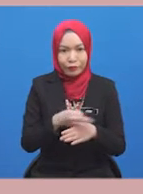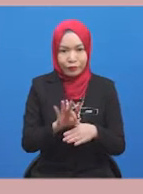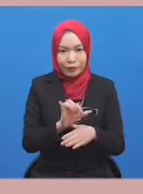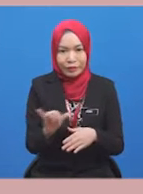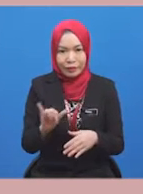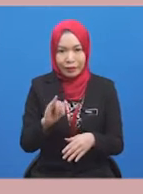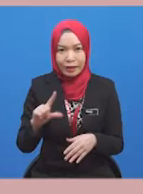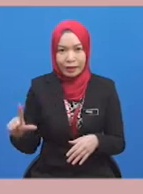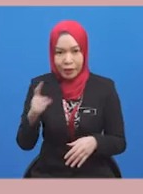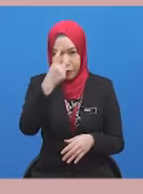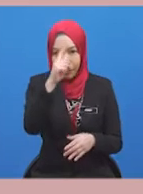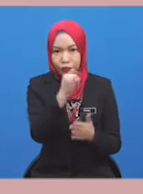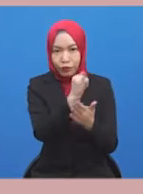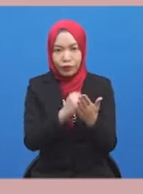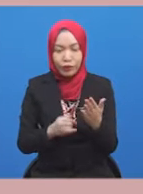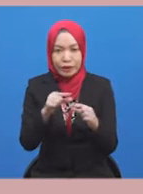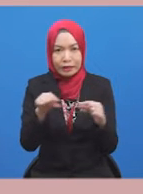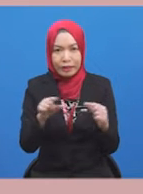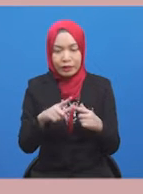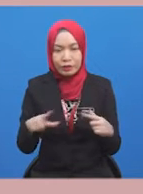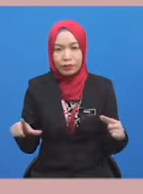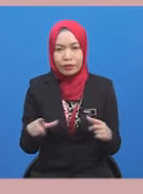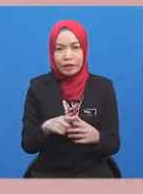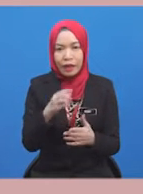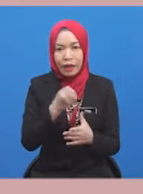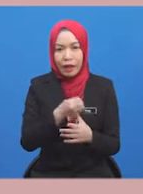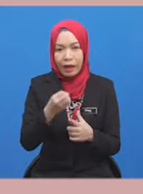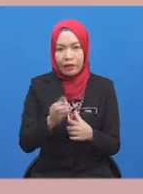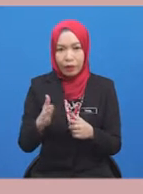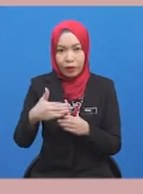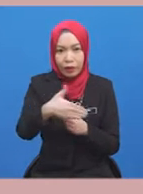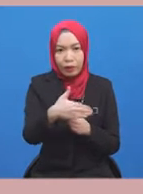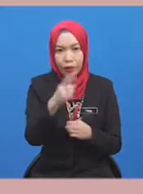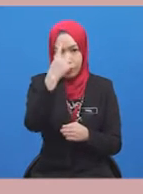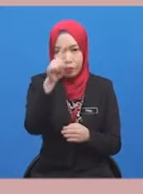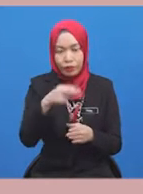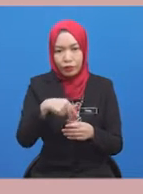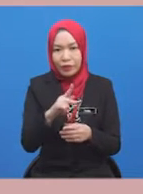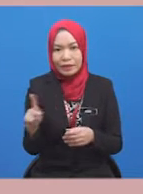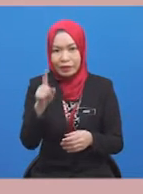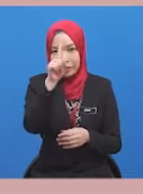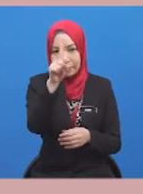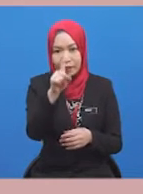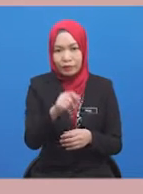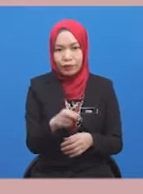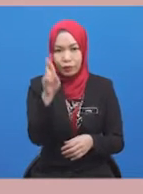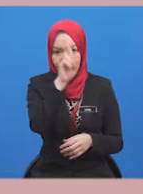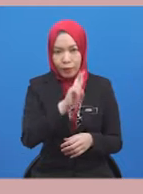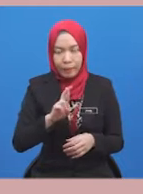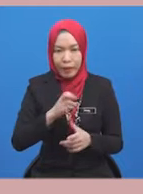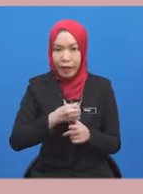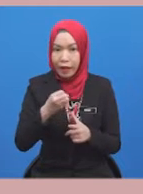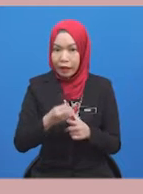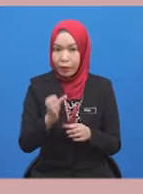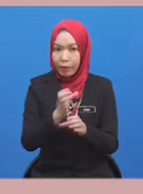ialah melukis garis lurus atau garis lengkung untuk menghasilkan sesuatu rupa